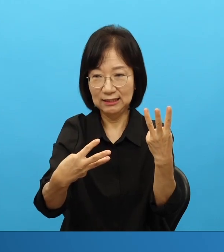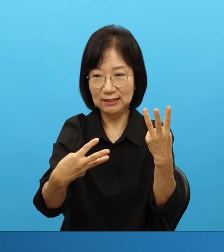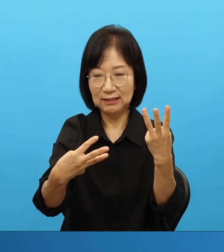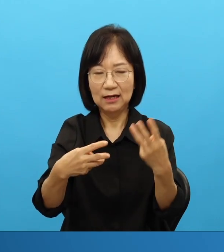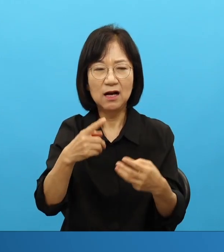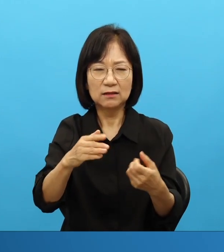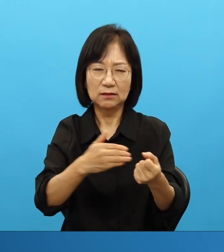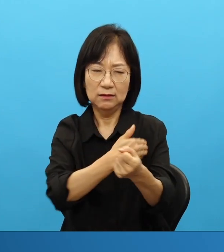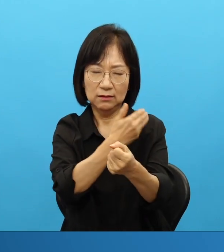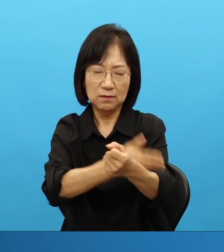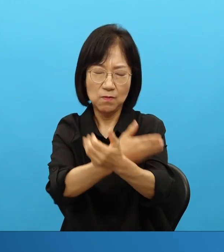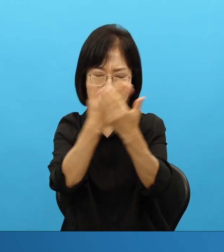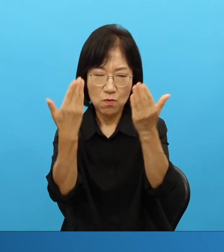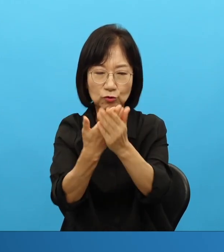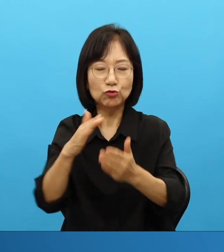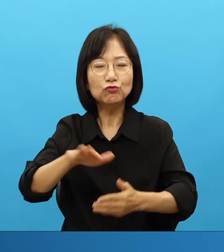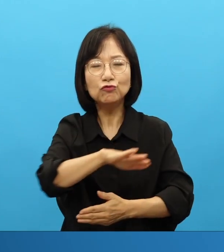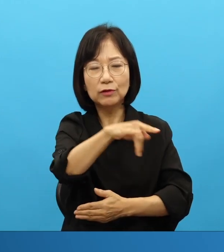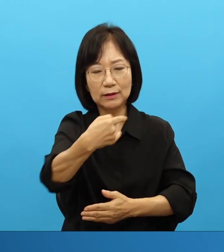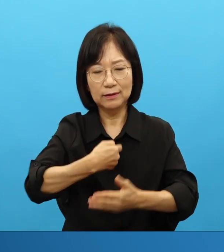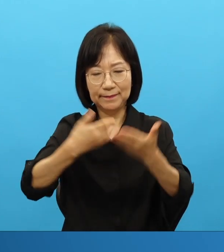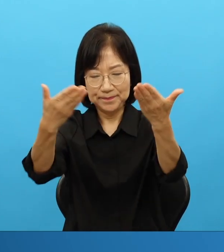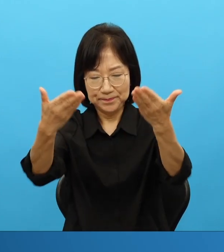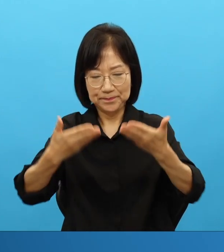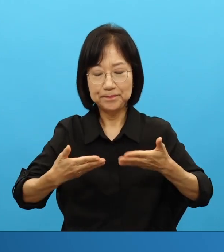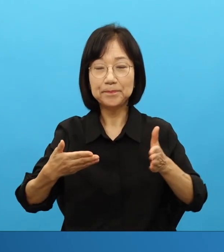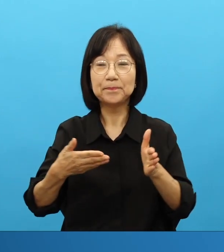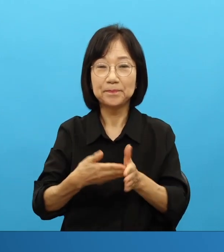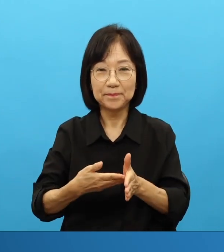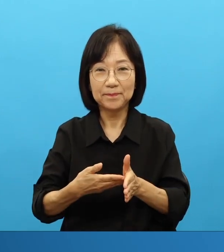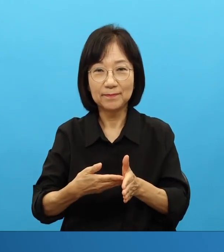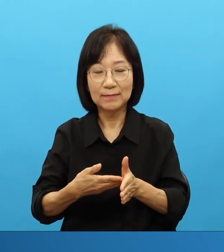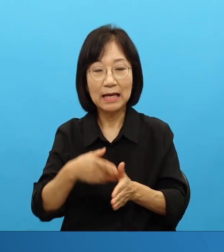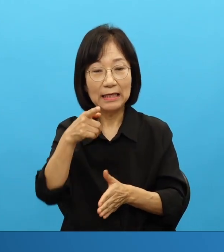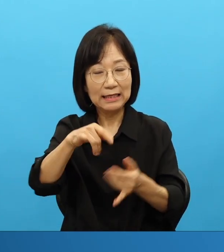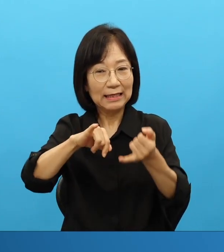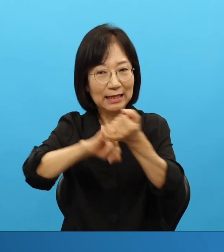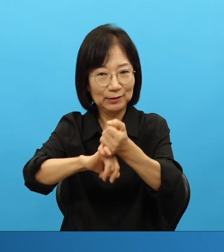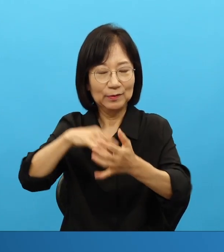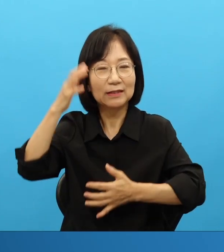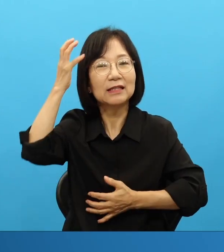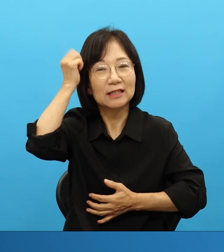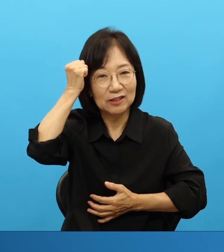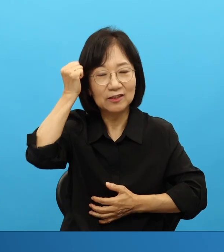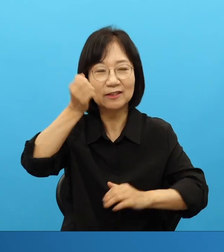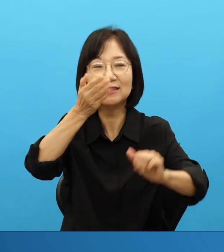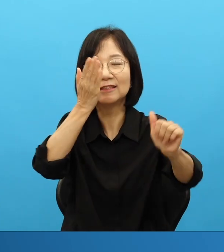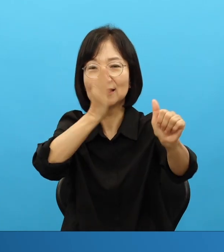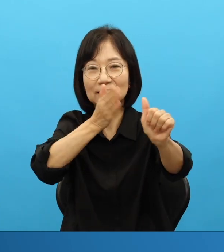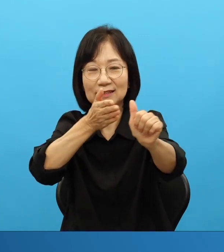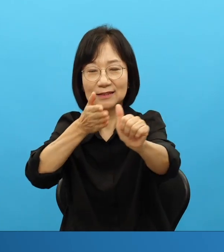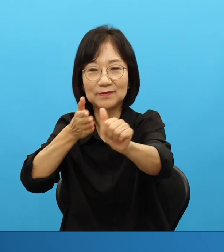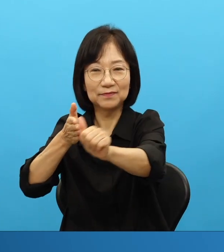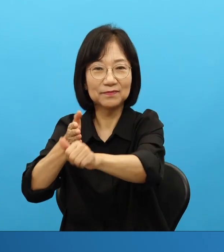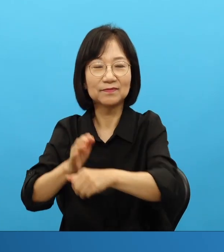주신 겁니다. That power has been entrusted to us. 이 약속을 가지고 가라. You must now carry this promise with you.